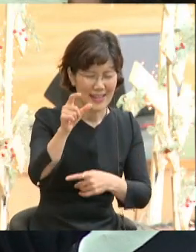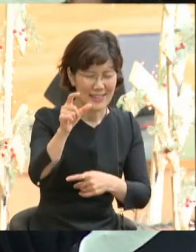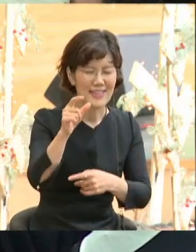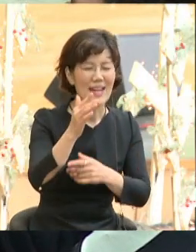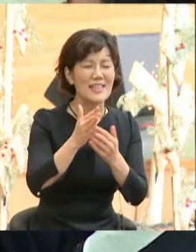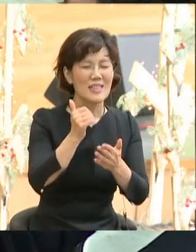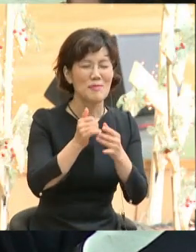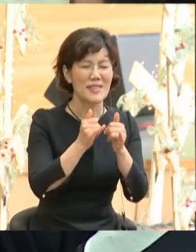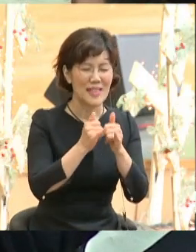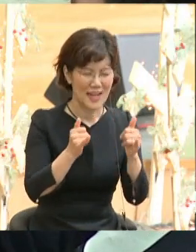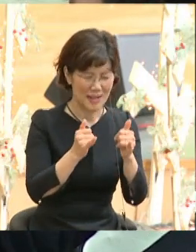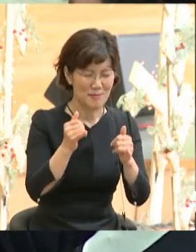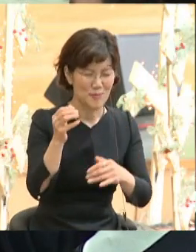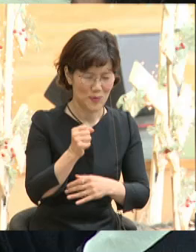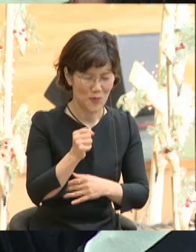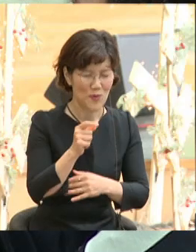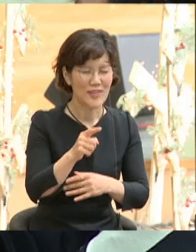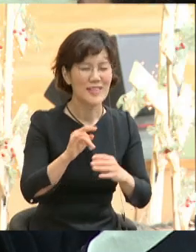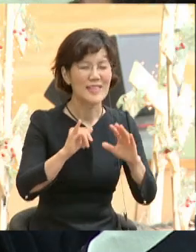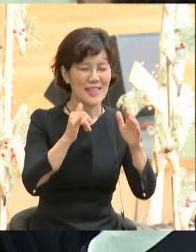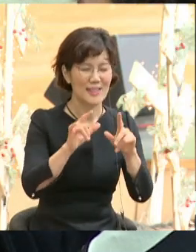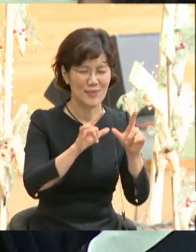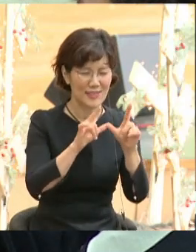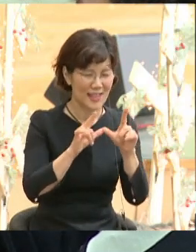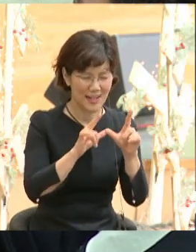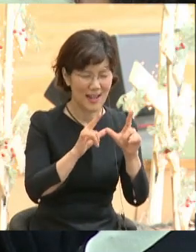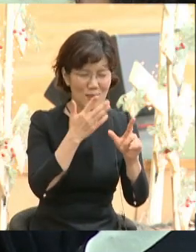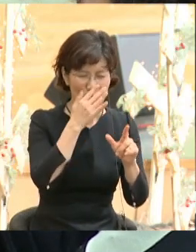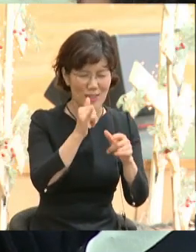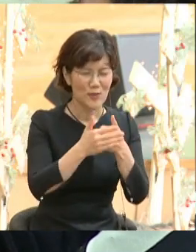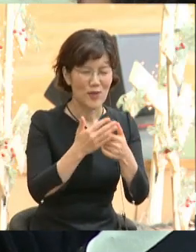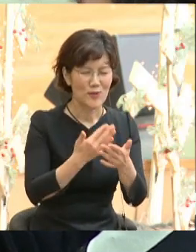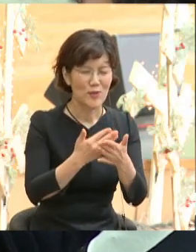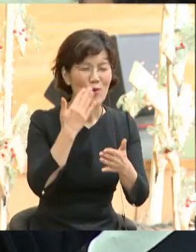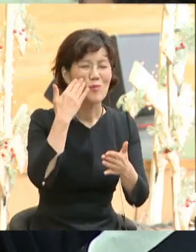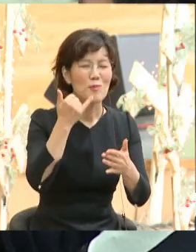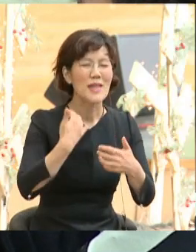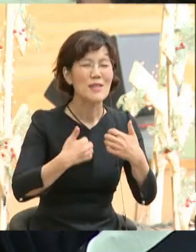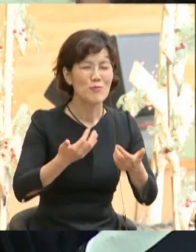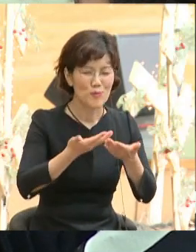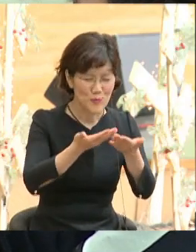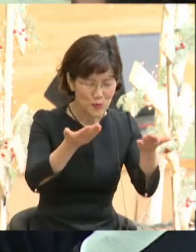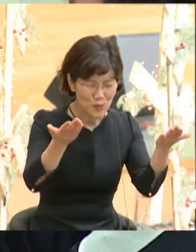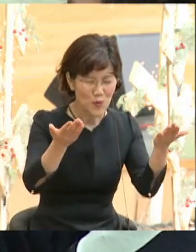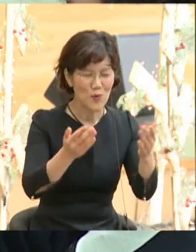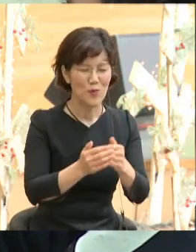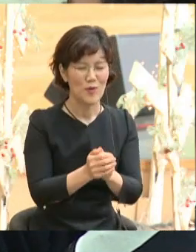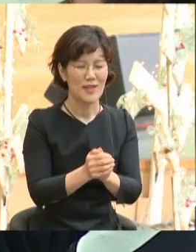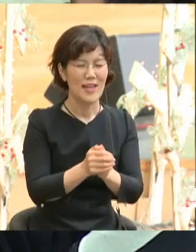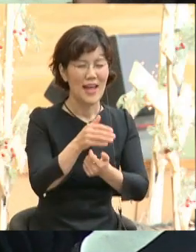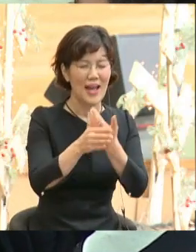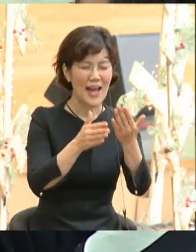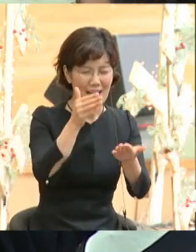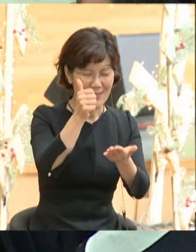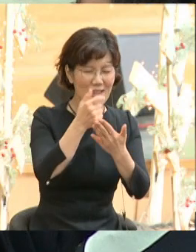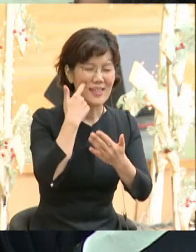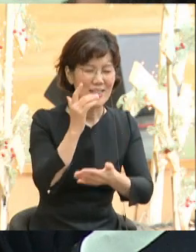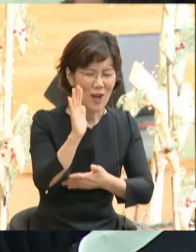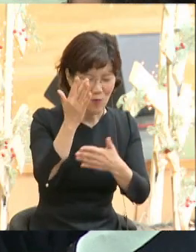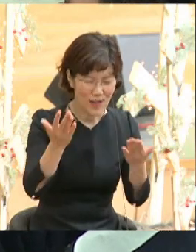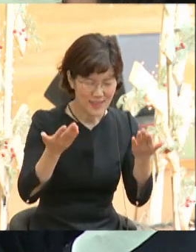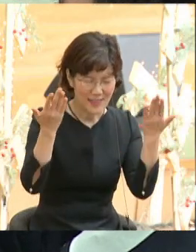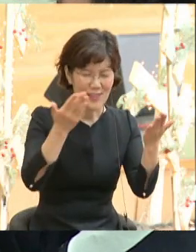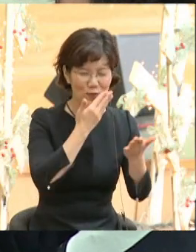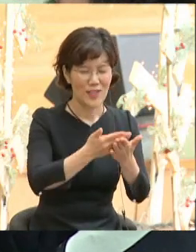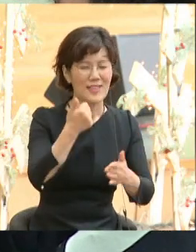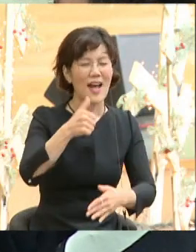하나님의 사람으로 이 땅을 살아내게 도와주시고, 부모에게 기쁨이 되게 도와주시고, 하나님에게 영광을 돌려드리는